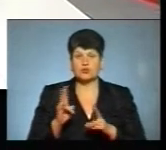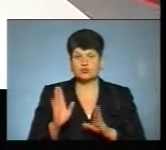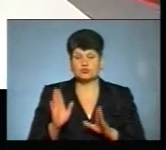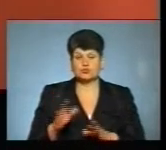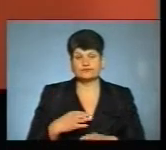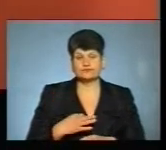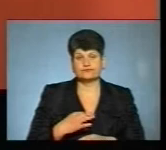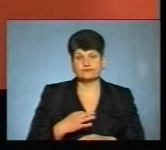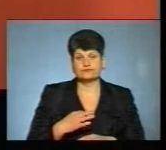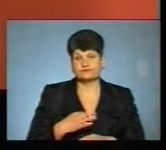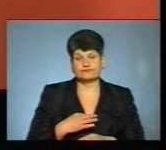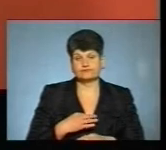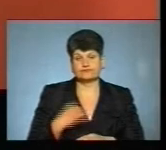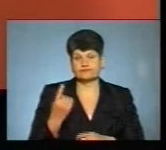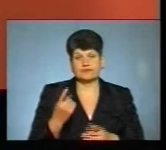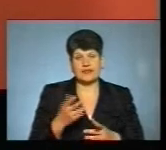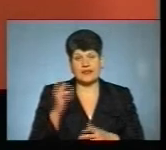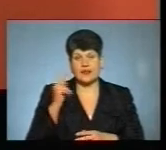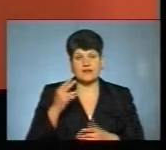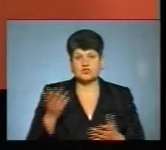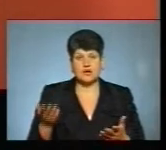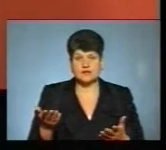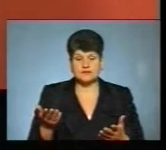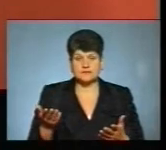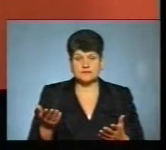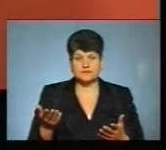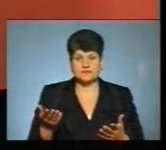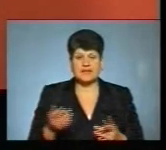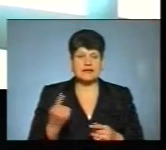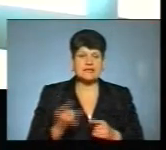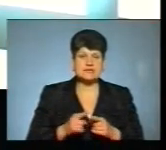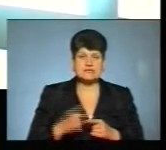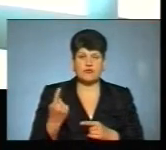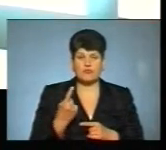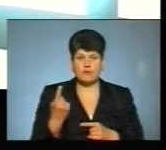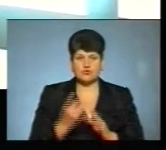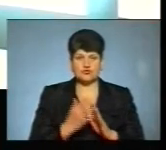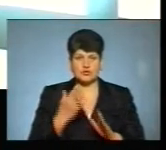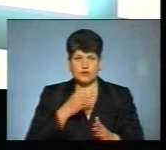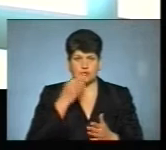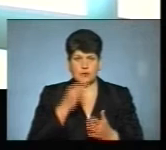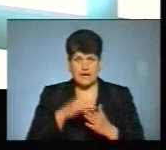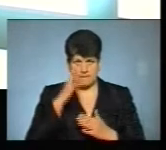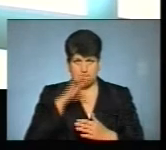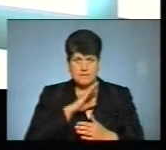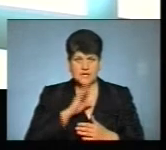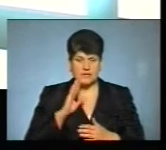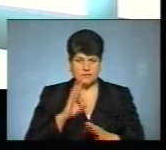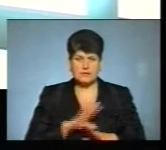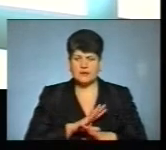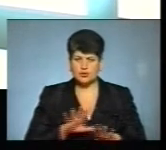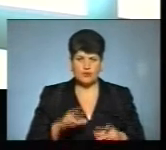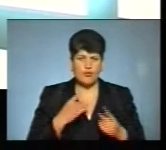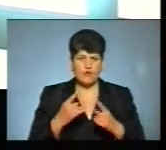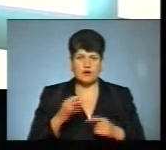собі проводити, як захоче, не навчаючись. Ви знаєте, це в першу чергу відповідальність батьків. Ми не будемо говорити в першу